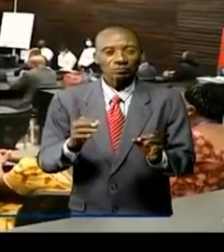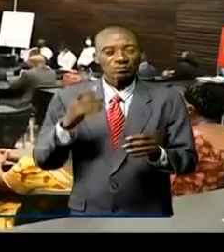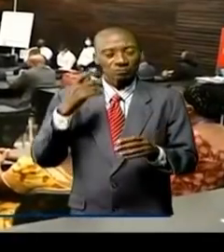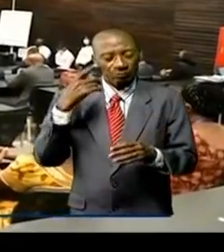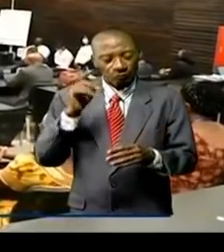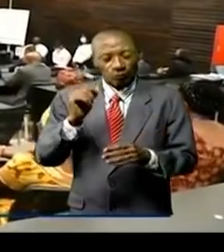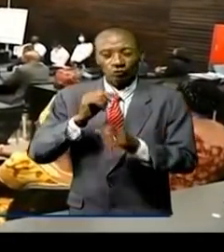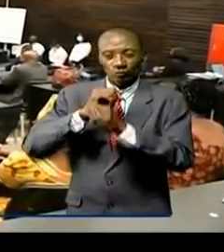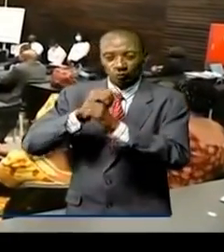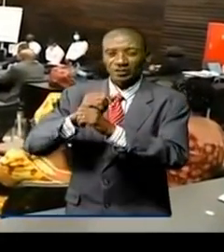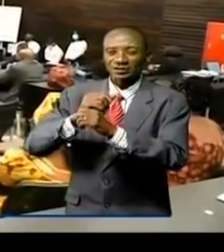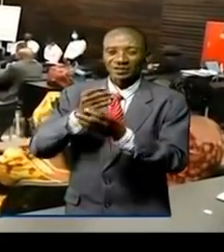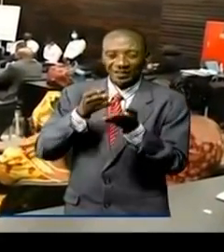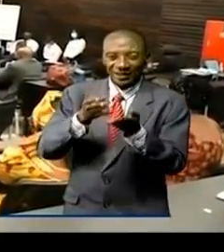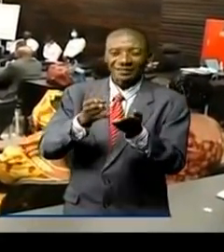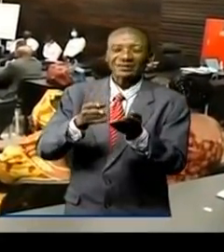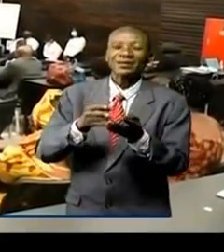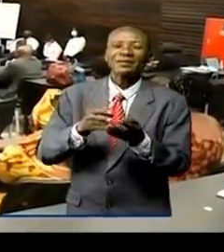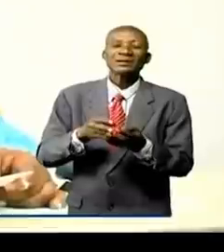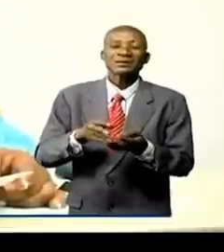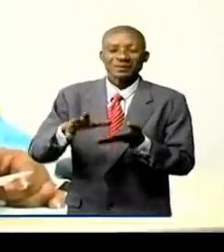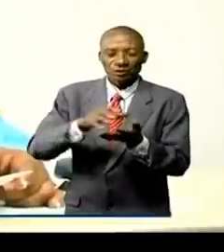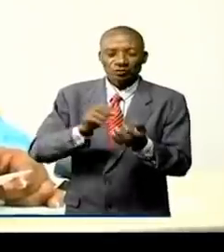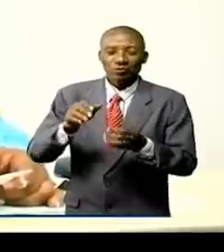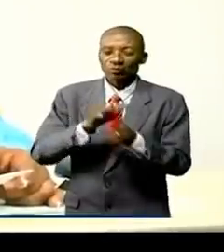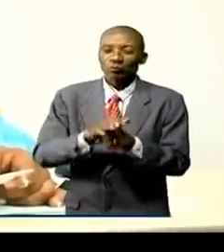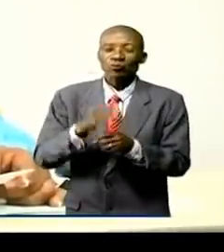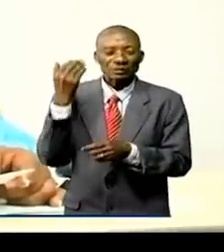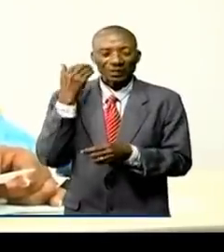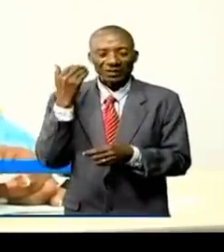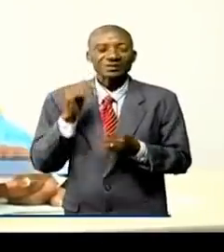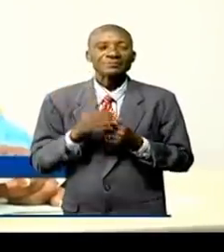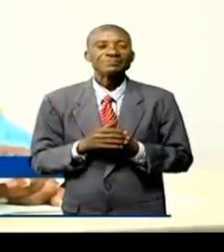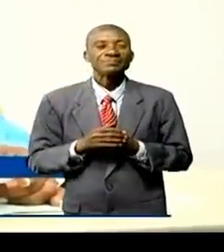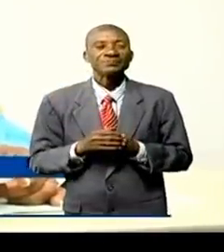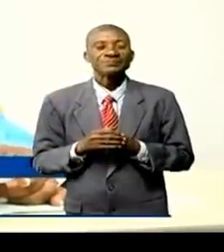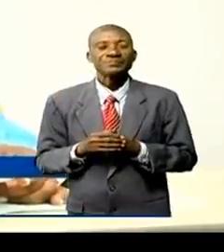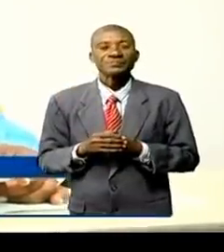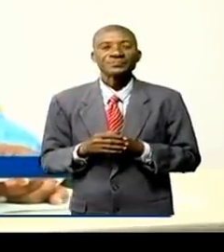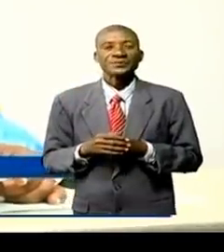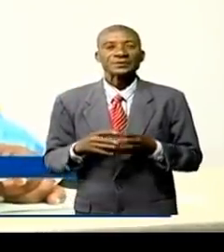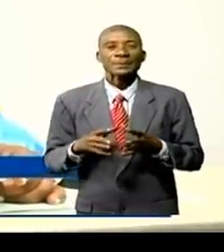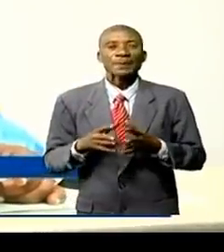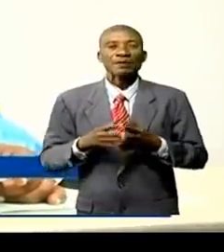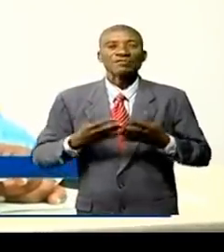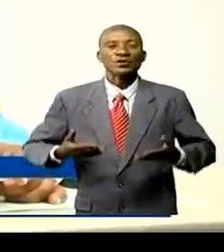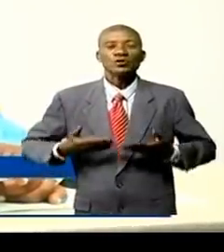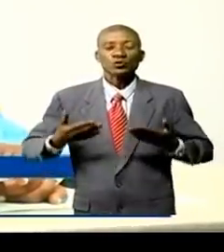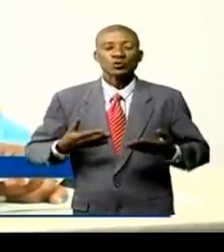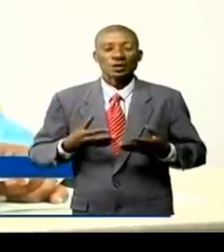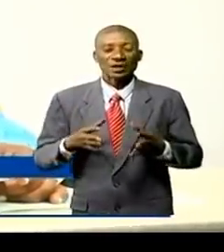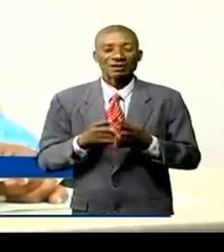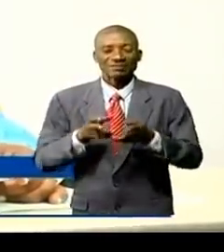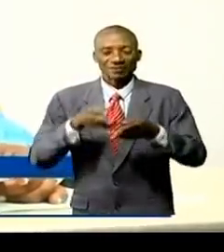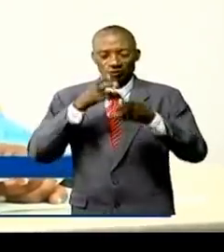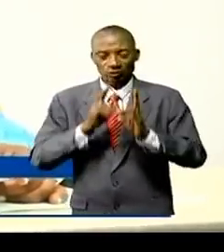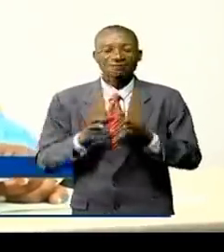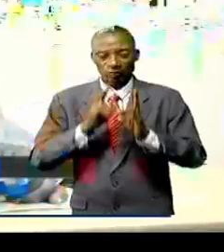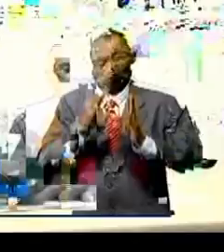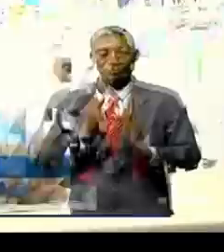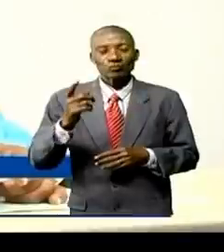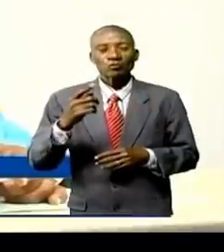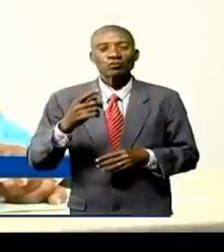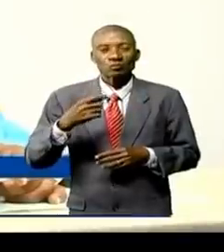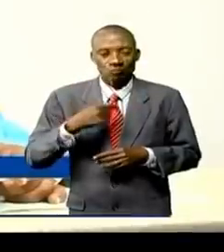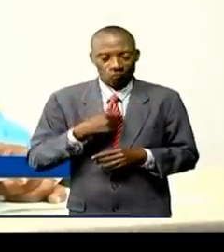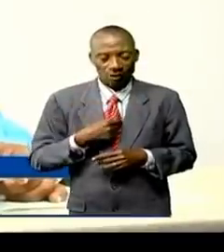maladies émergentes et réémergentes en Afrique. C'est avec un grand plaisir et un grand honneur pour moi de